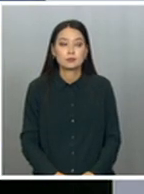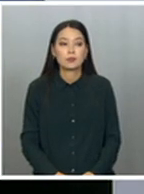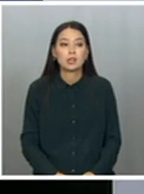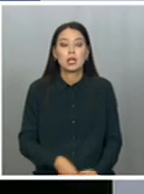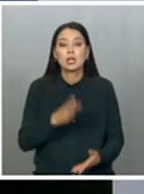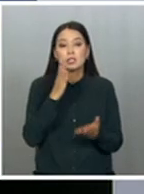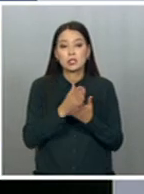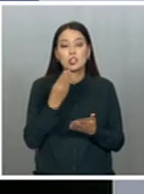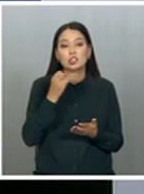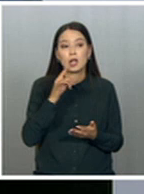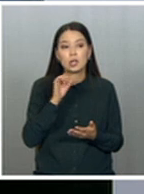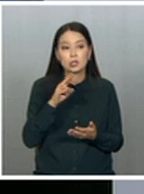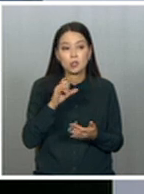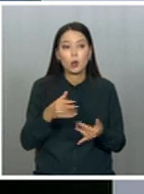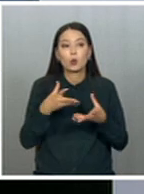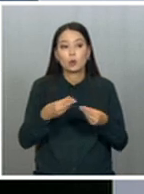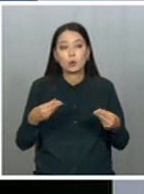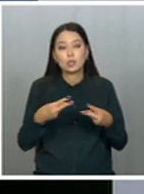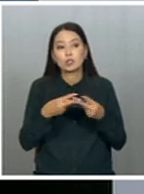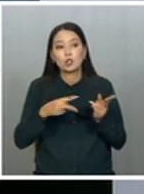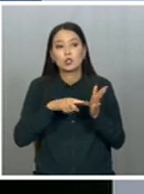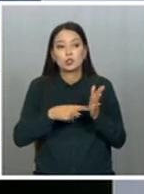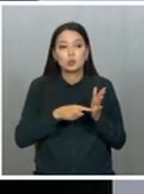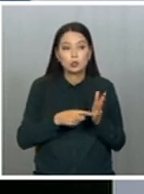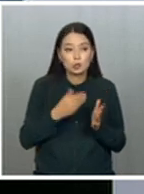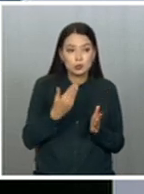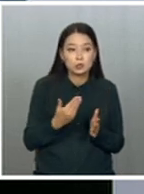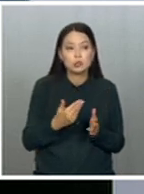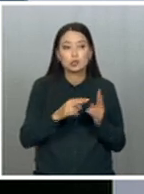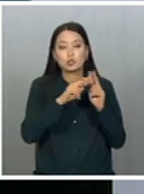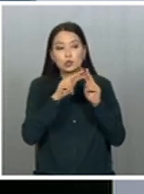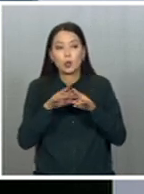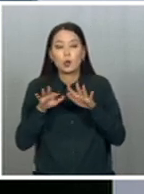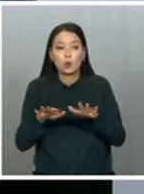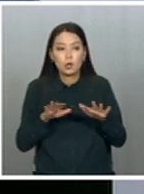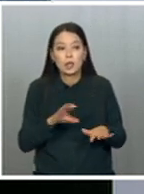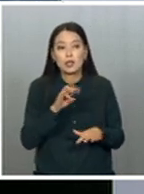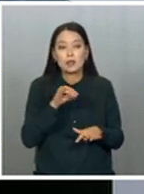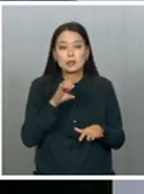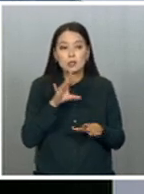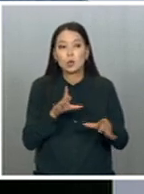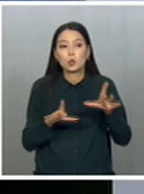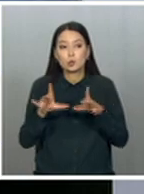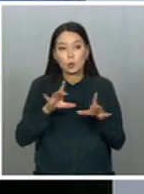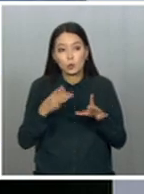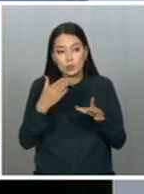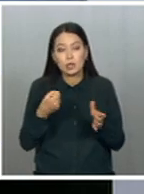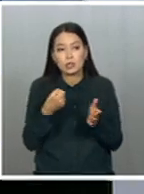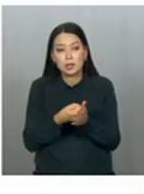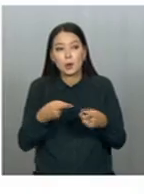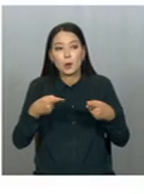шарықтау көктемгі теңелу нүктесінен жұлдыз орналасқан еңістік дөңгелегіне дейінгі бұрыштық